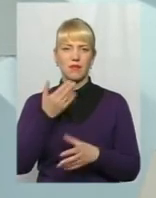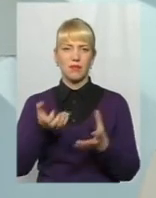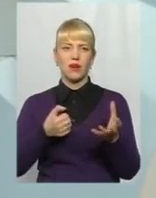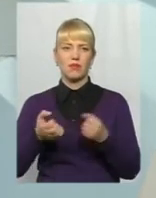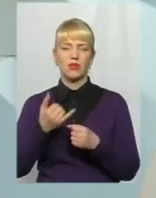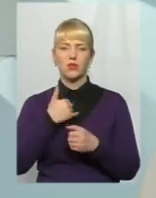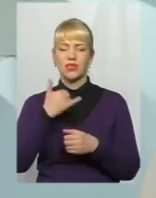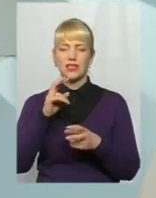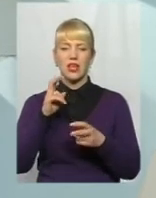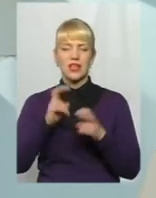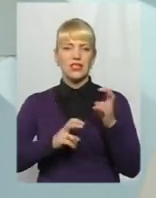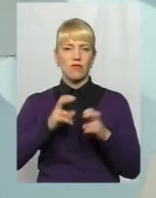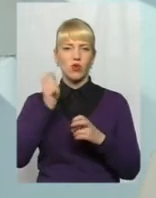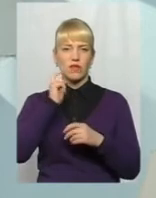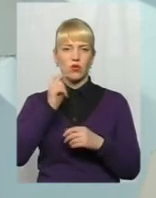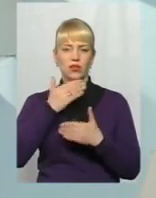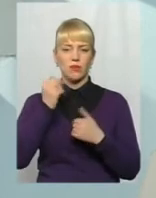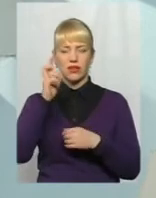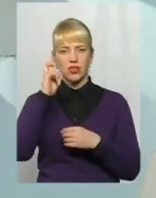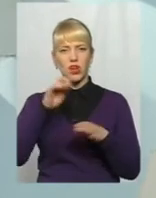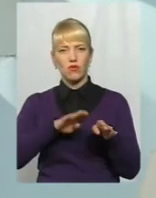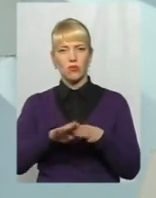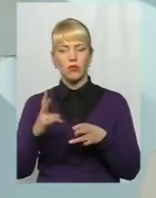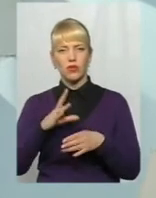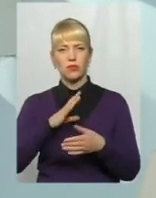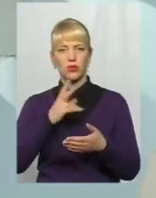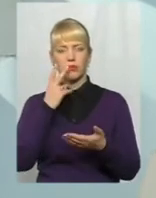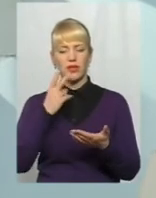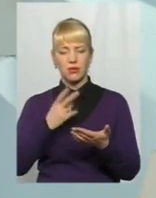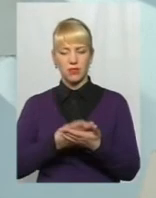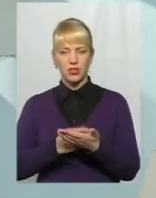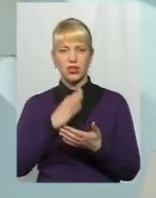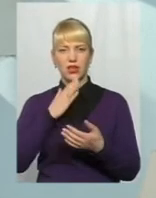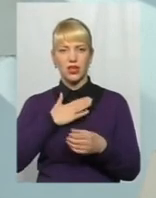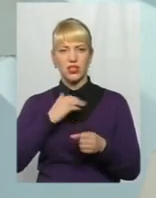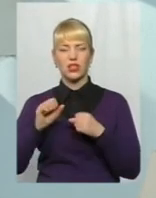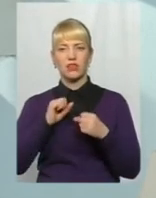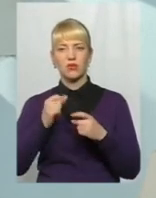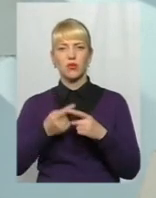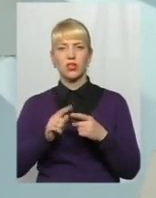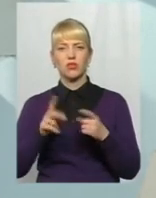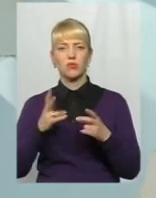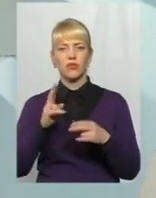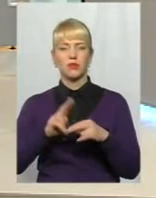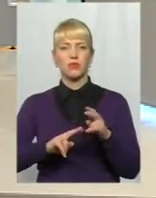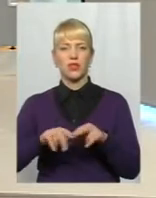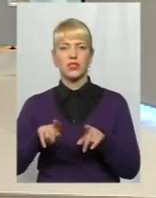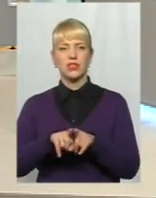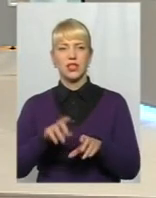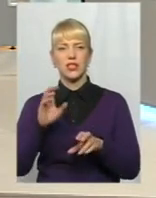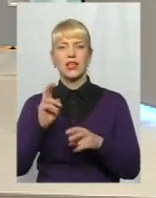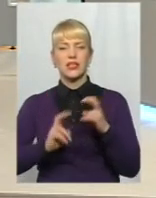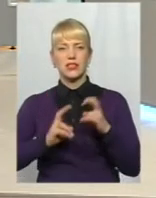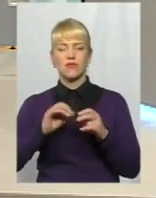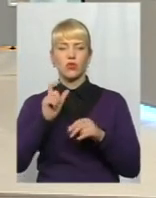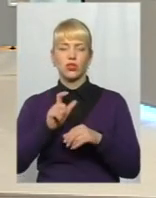Україні заводів. Тобто на державному рівні має передбачити наше керівництво про те, що мають будуватись такі заводи, і тоді